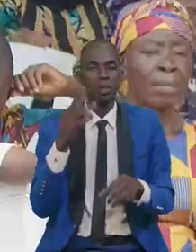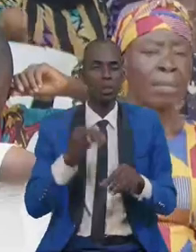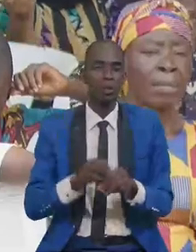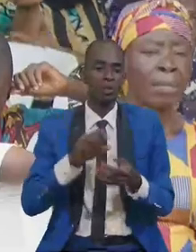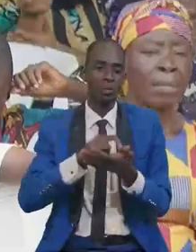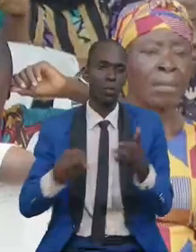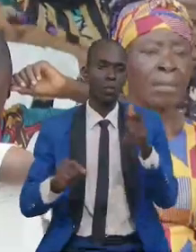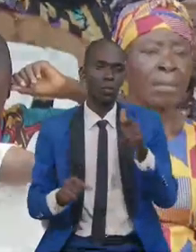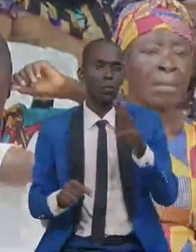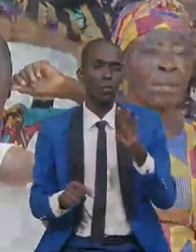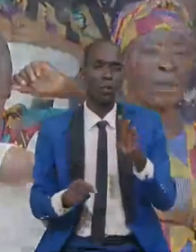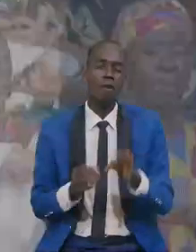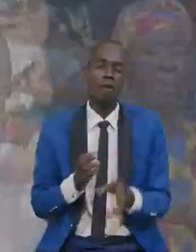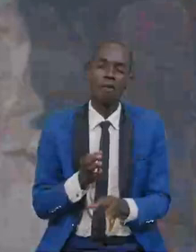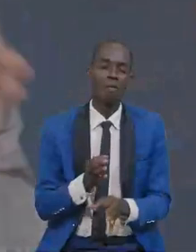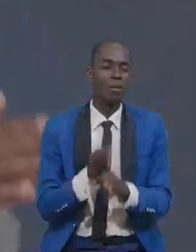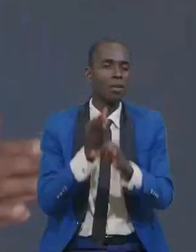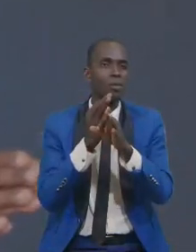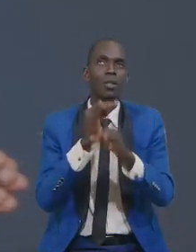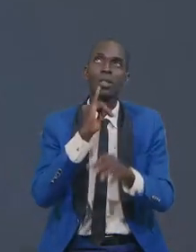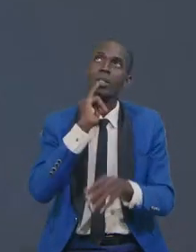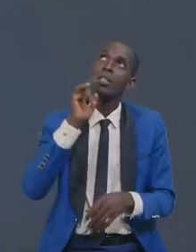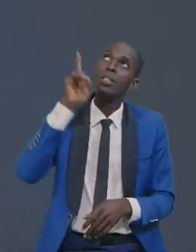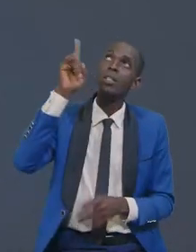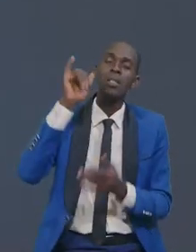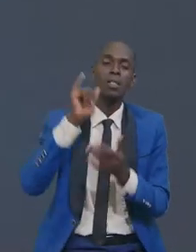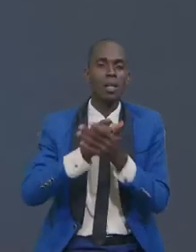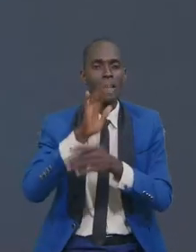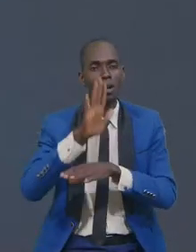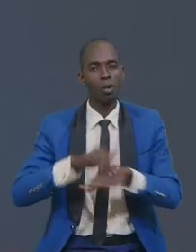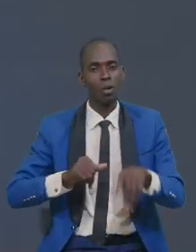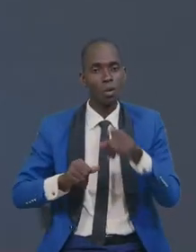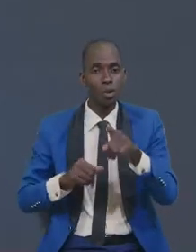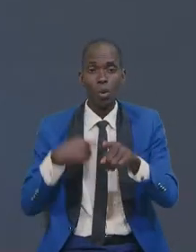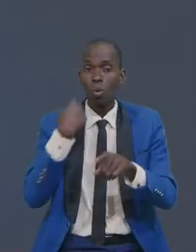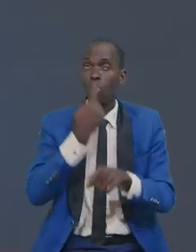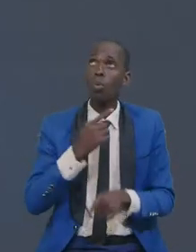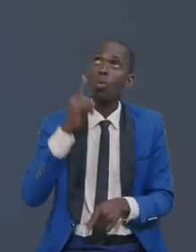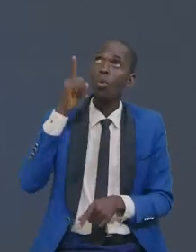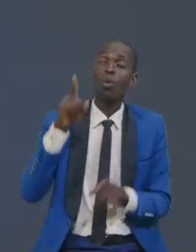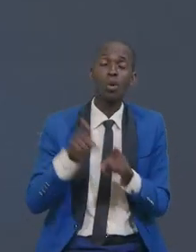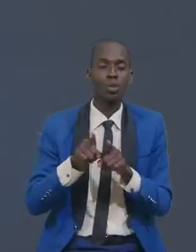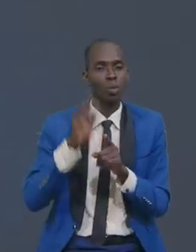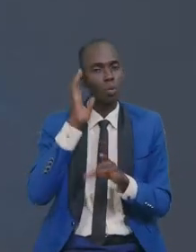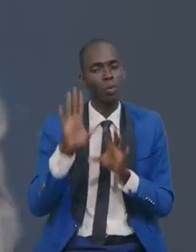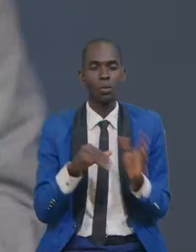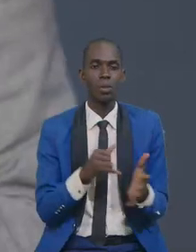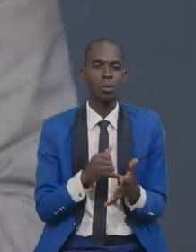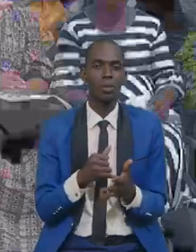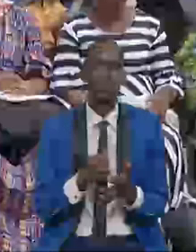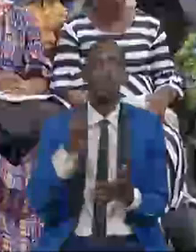Verset 24. Celui qui vous a appelé est fidèle et c'est lui qui le